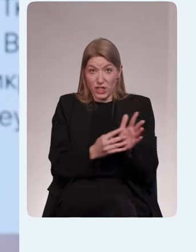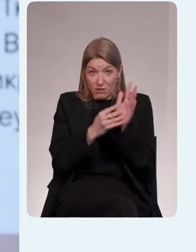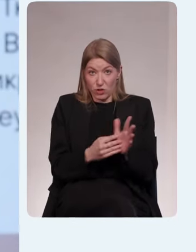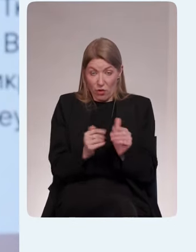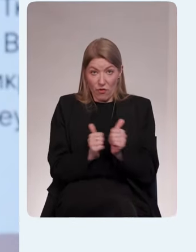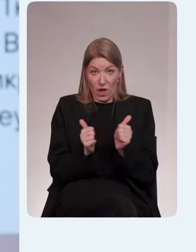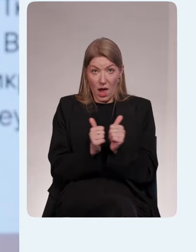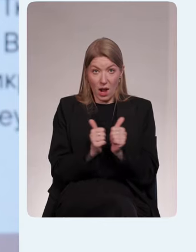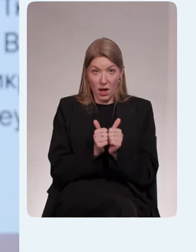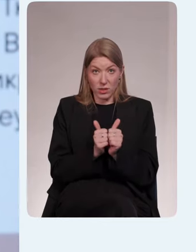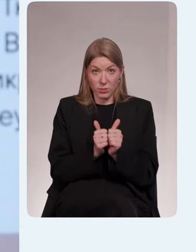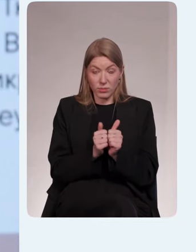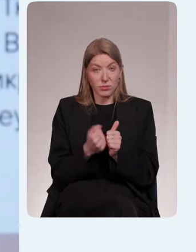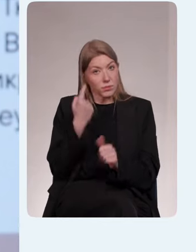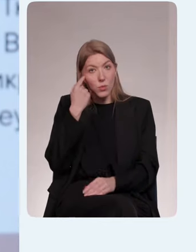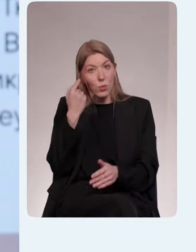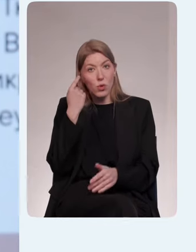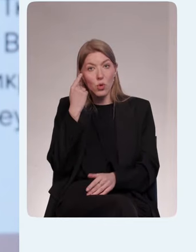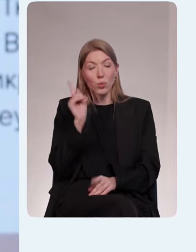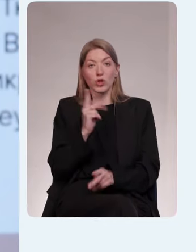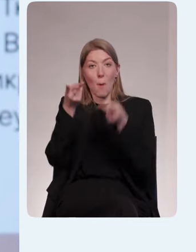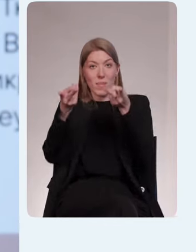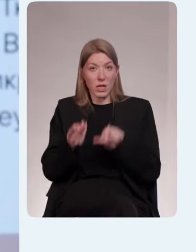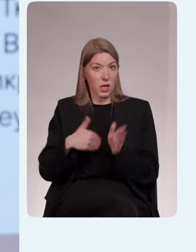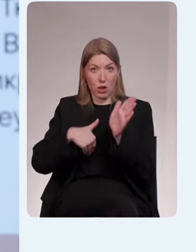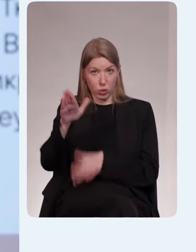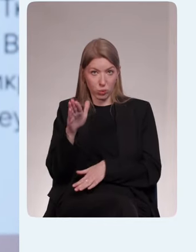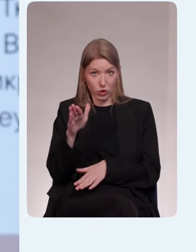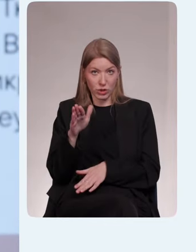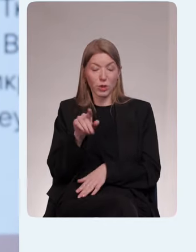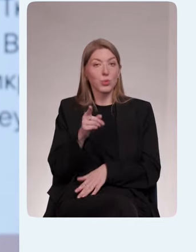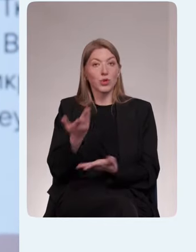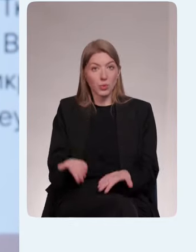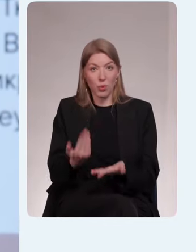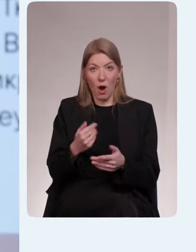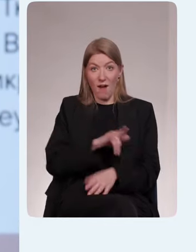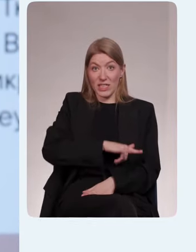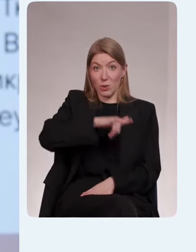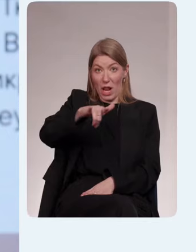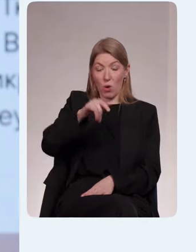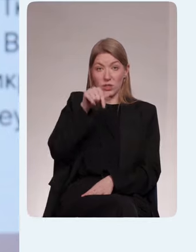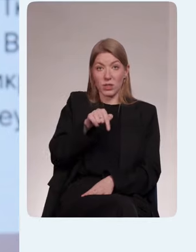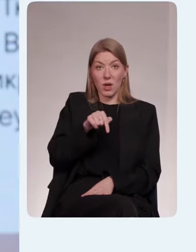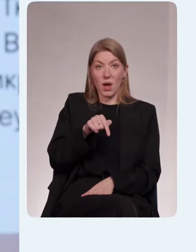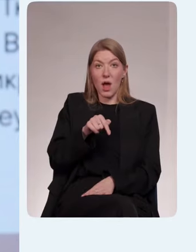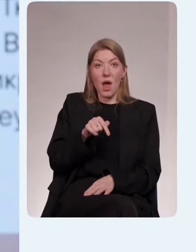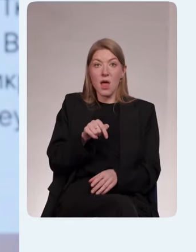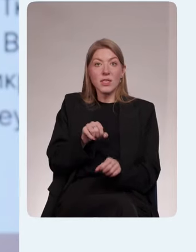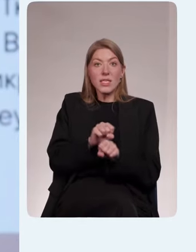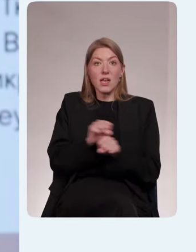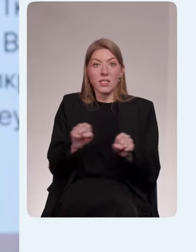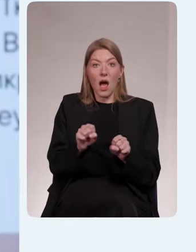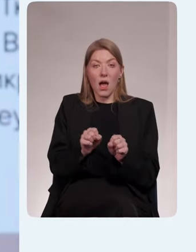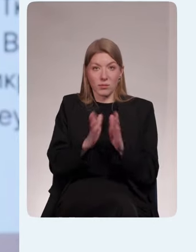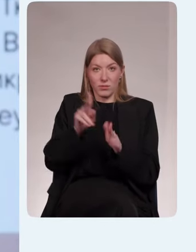В этом случае плацкарт лучше. Ну, как бы, потому что в самолете ты не сможешь от беседы свалить на верхнюю